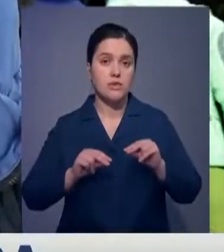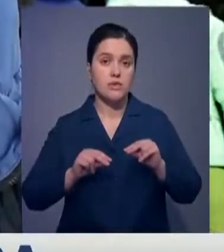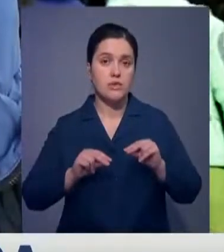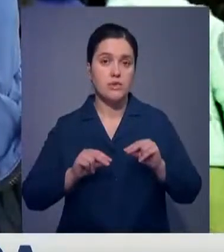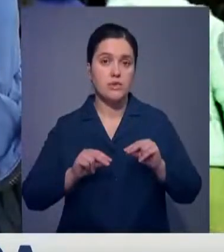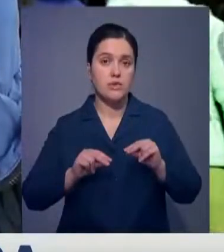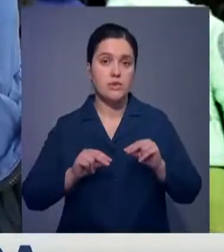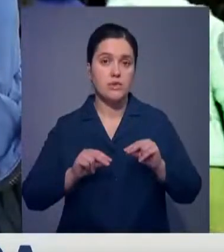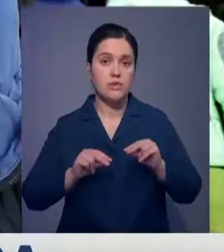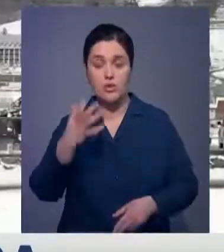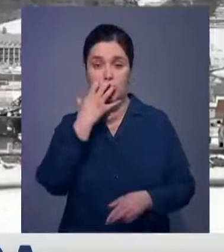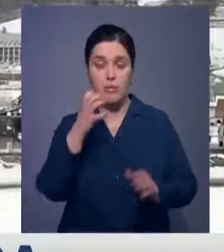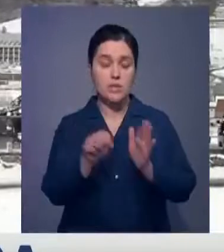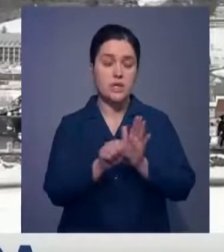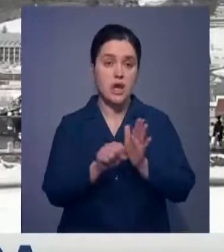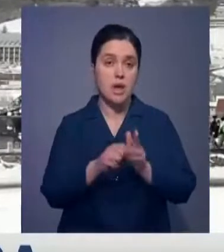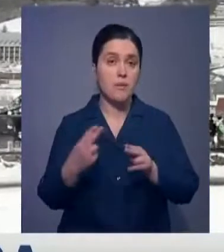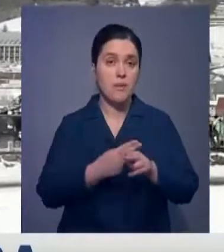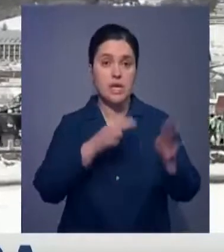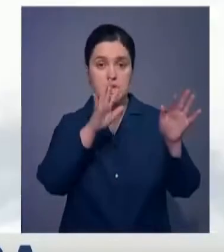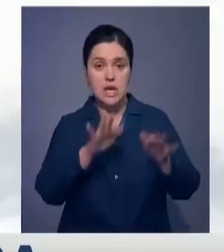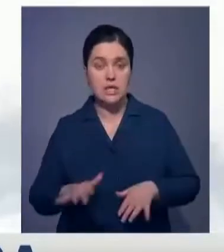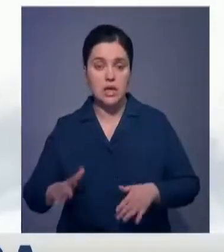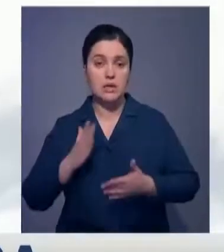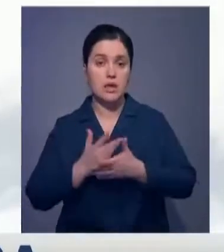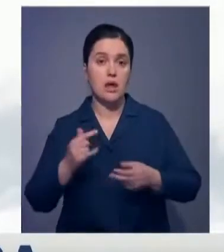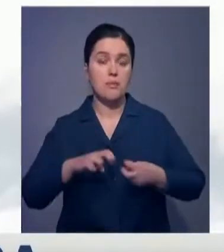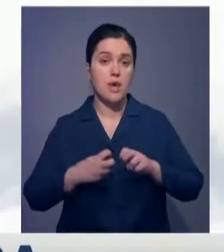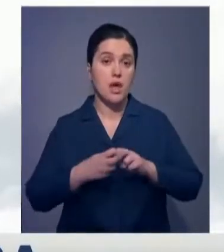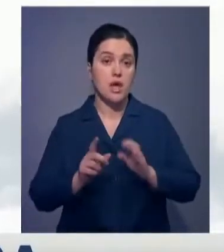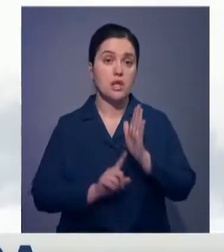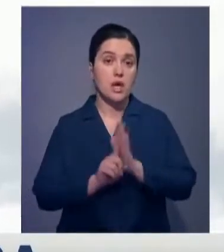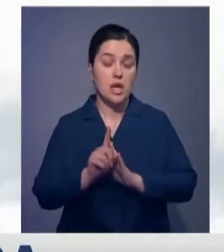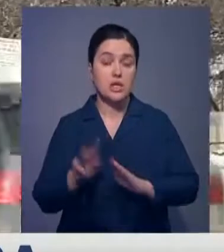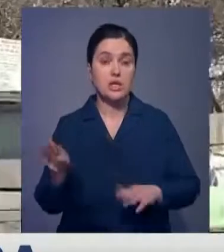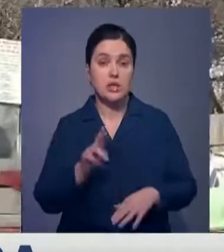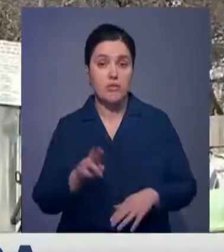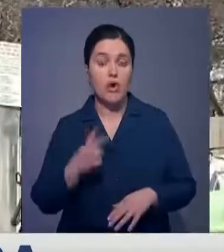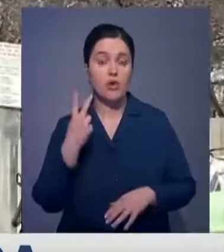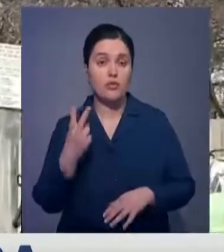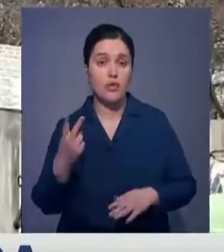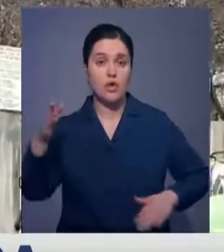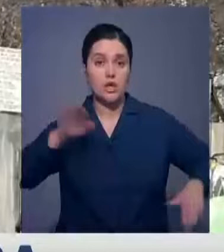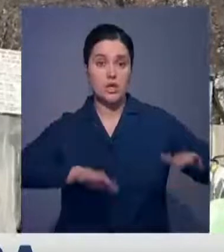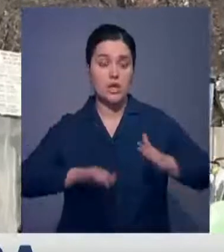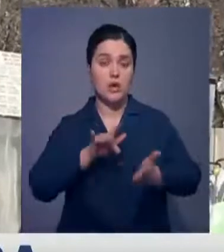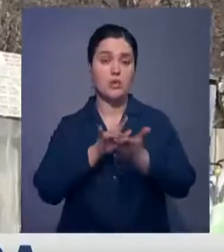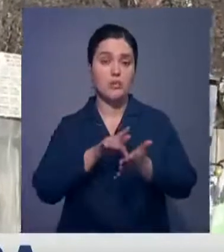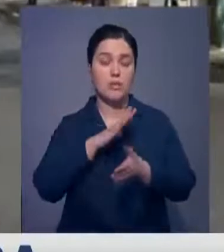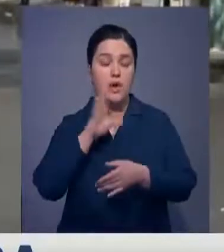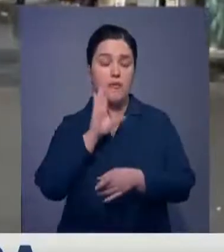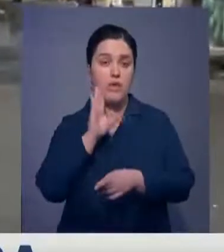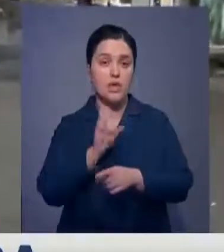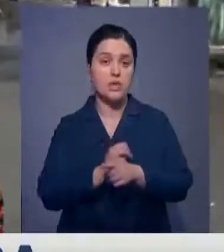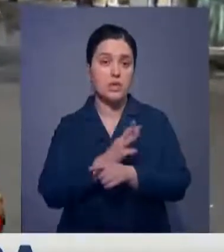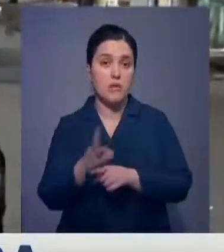люди. Вызвало еще одну проблему. В начале января на двух основных горнолыжных курортах были проблемы с водоснабжением.